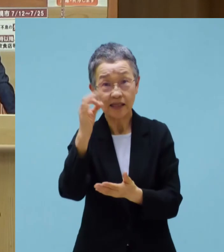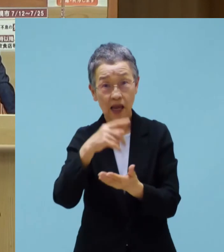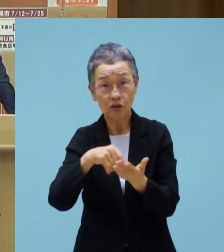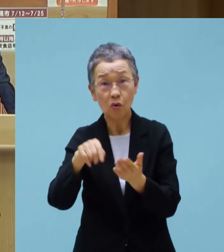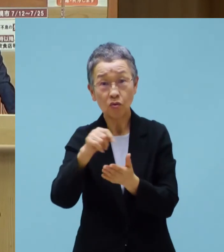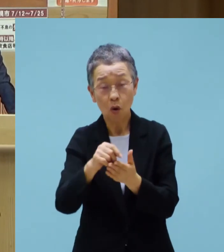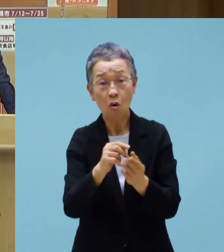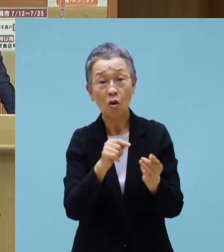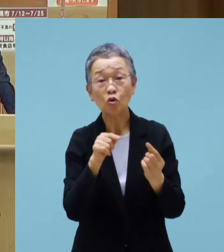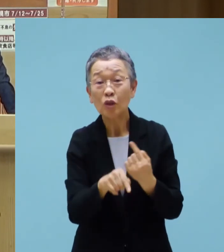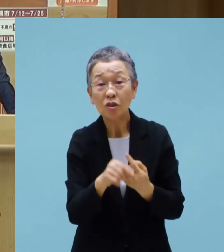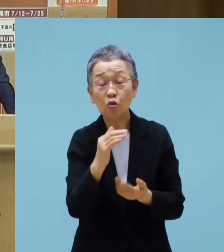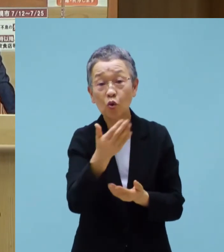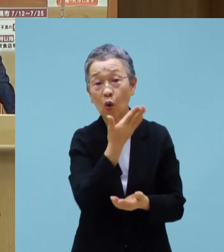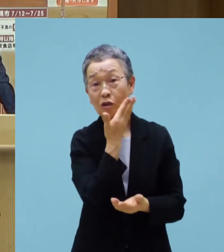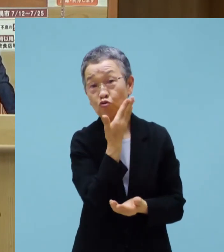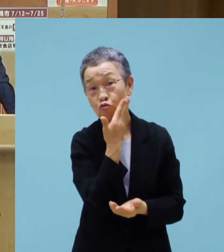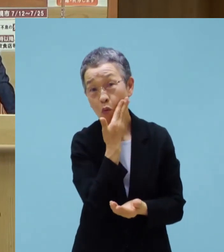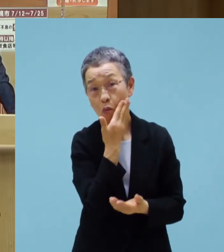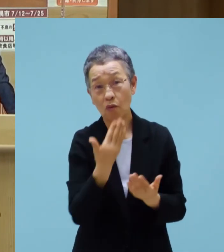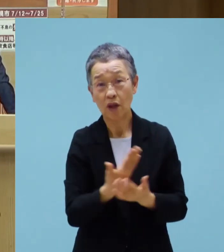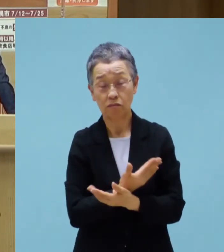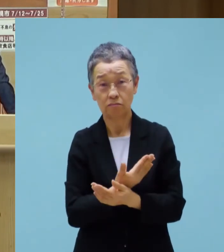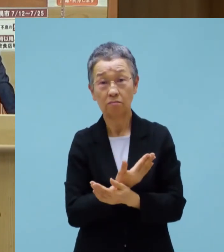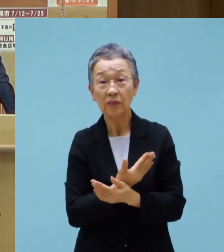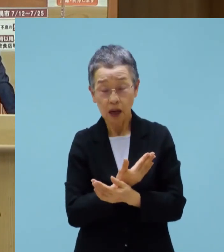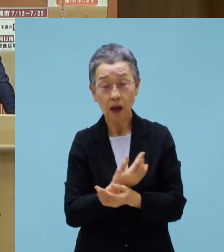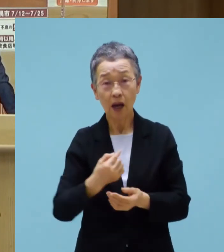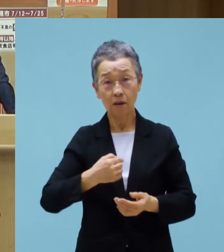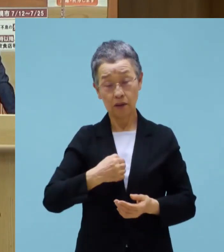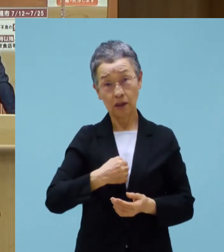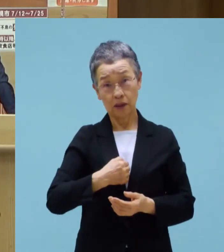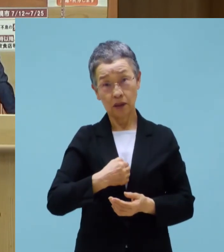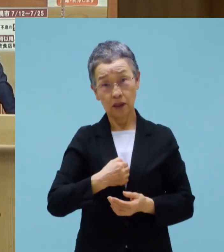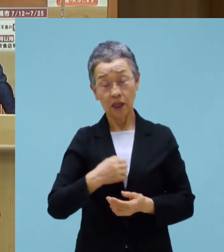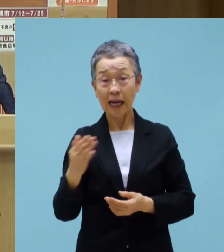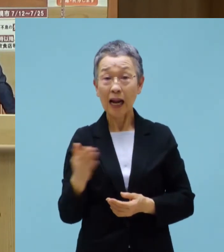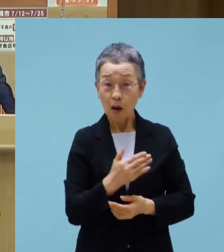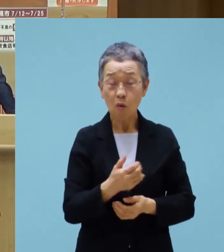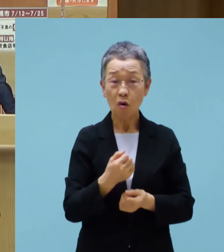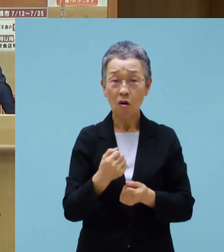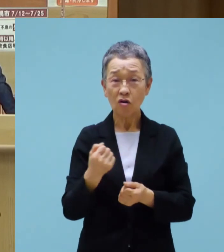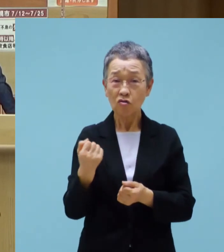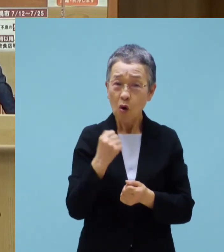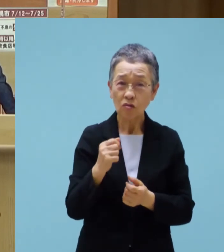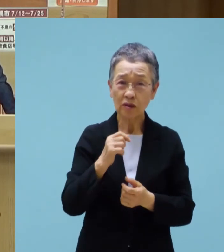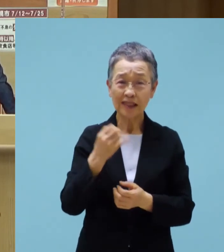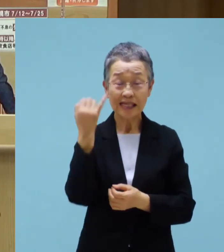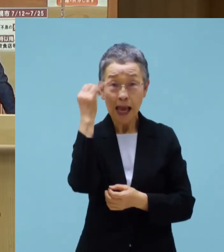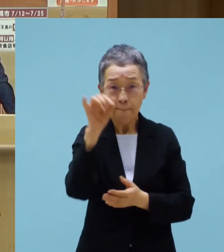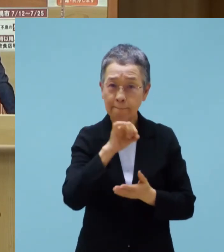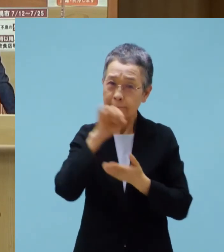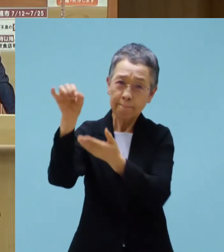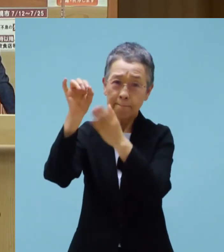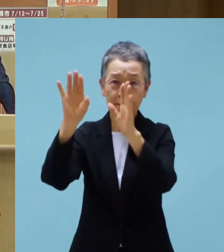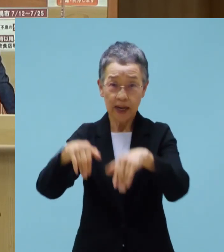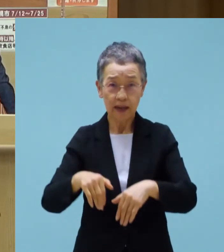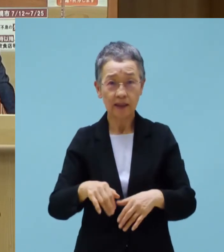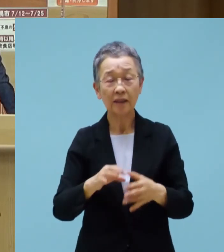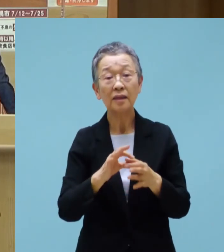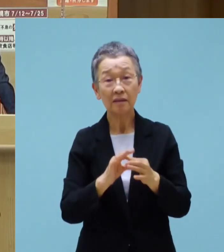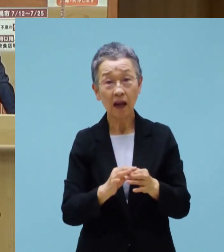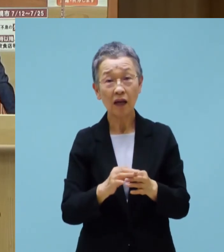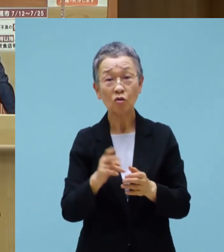だということで、私からも強く発言をさせていただいてます。こういった法